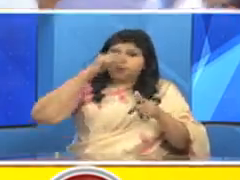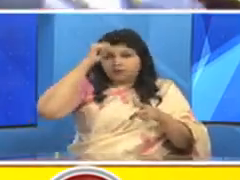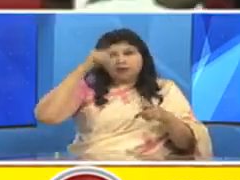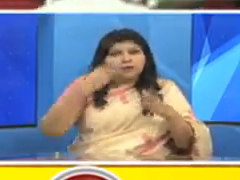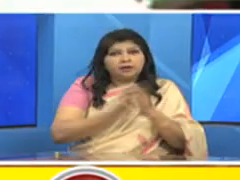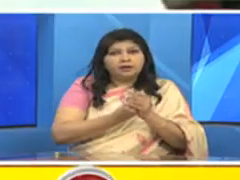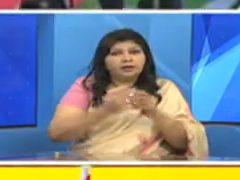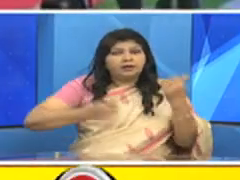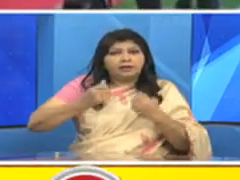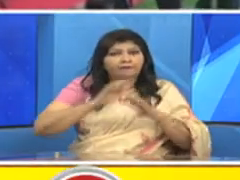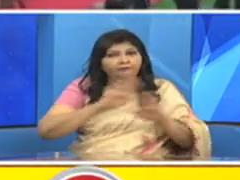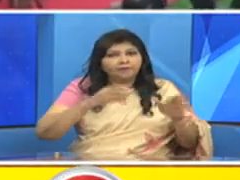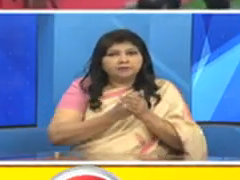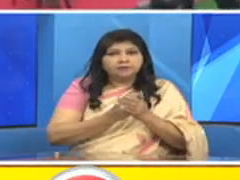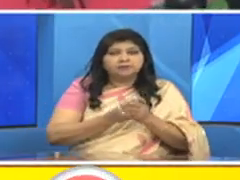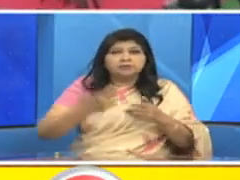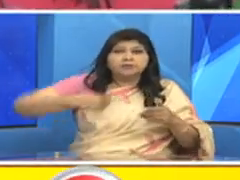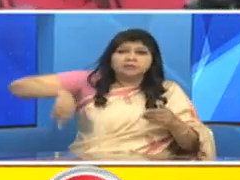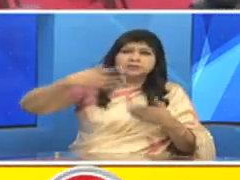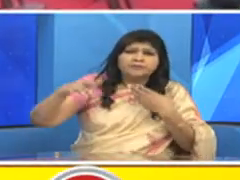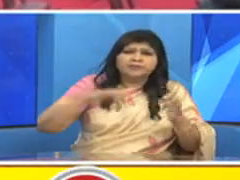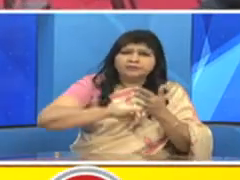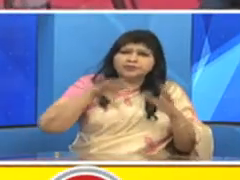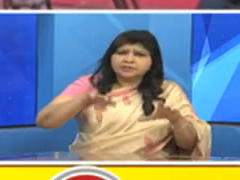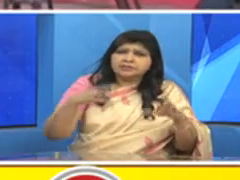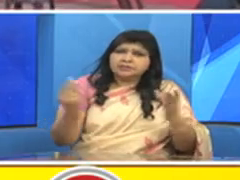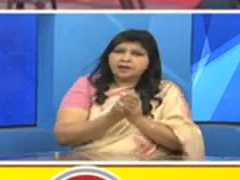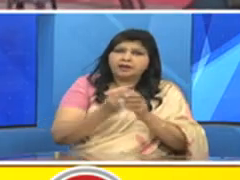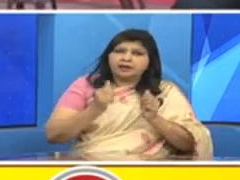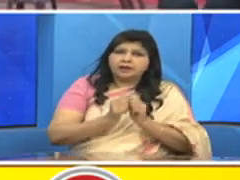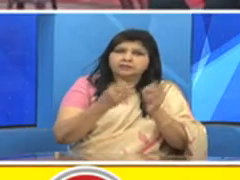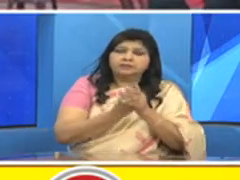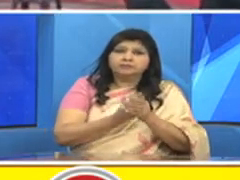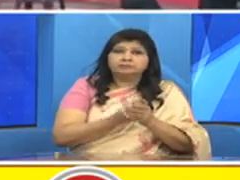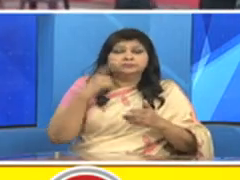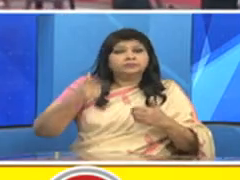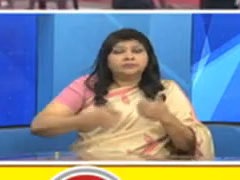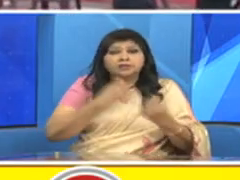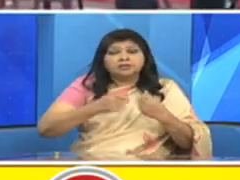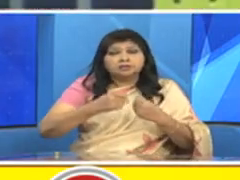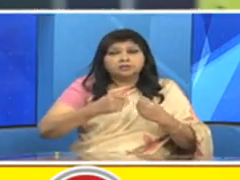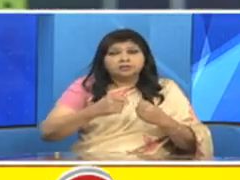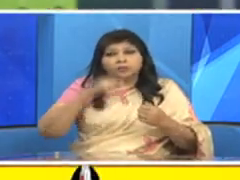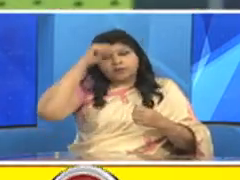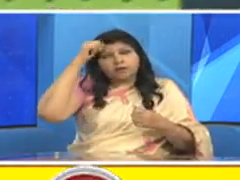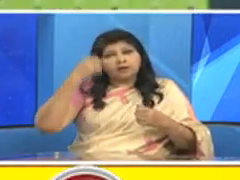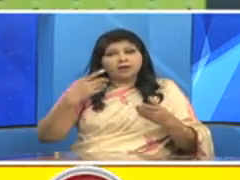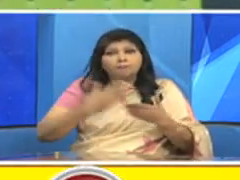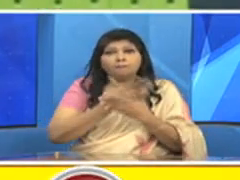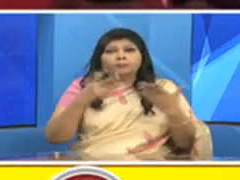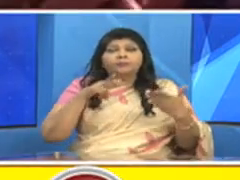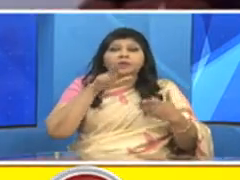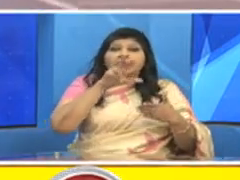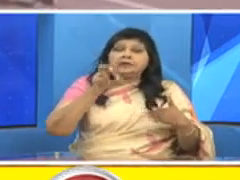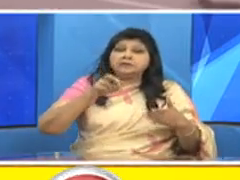राज्यों के लगभग 6,000 खिलाड़ियों ने हिस्सा लिया। आपको ये जानकर आश्चर्य होगा कि खेलों के इस महोत्सव के अंदर 80